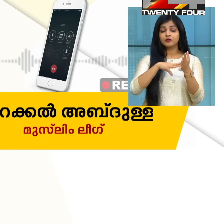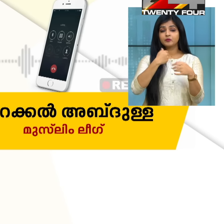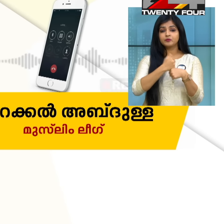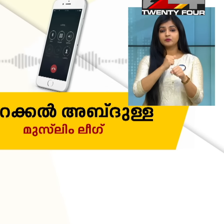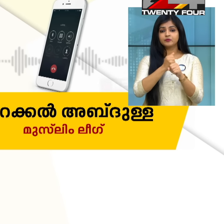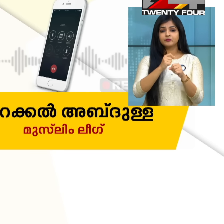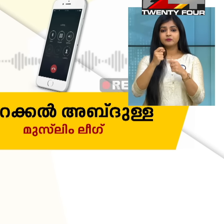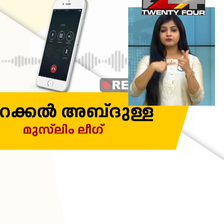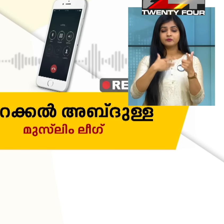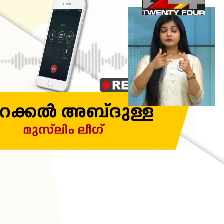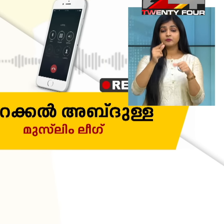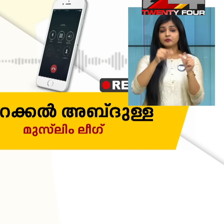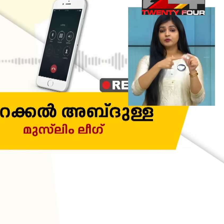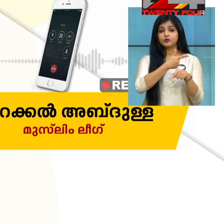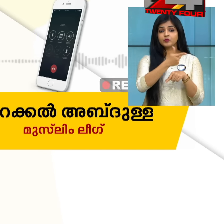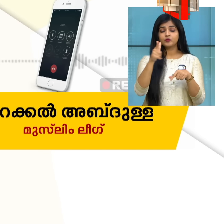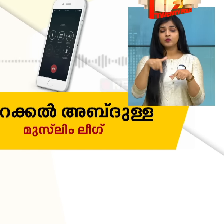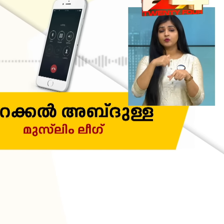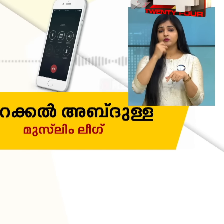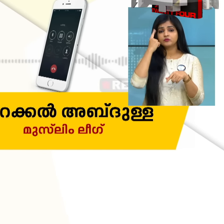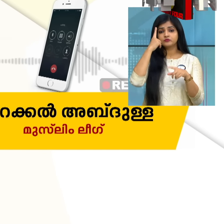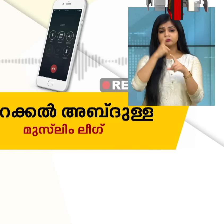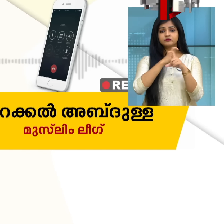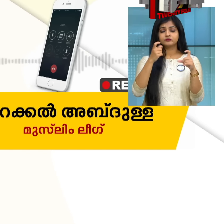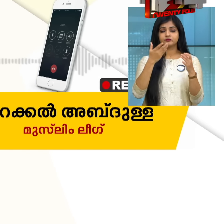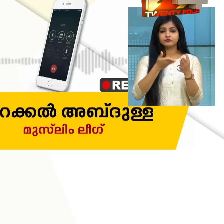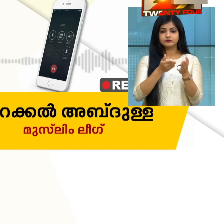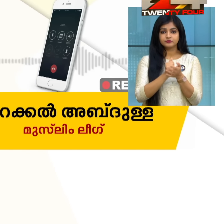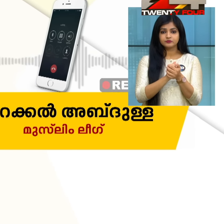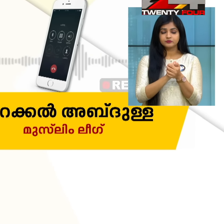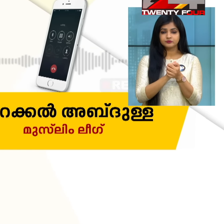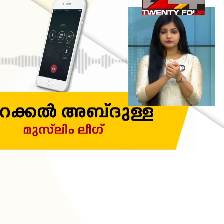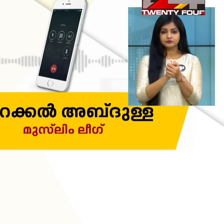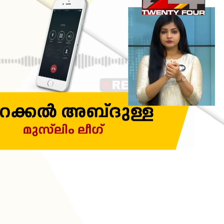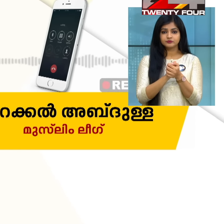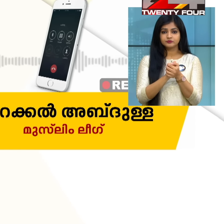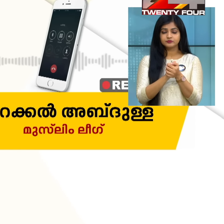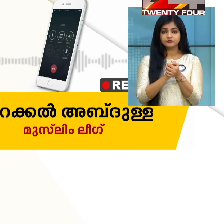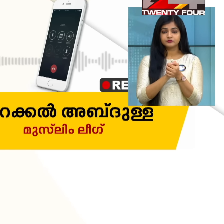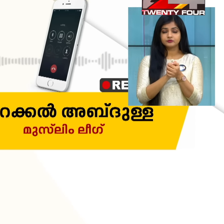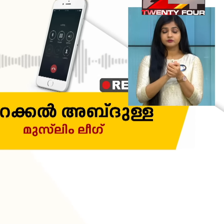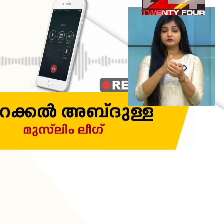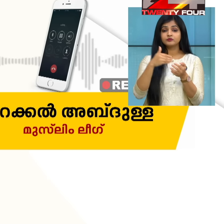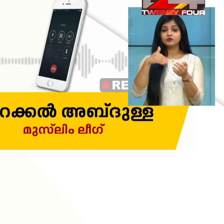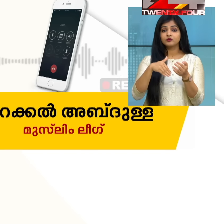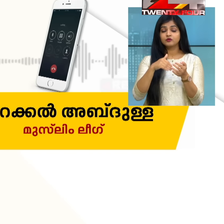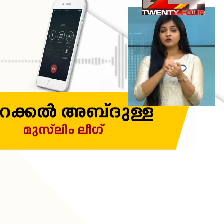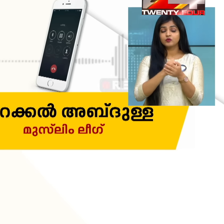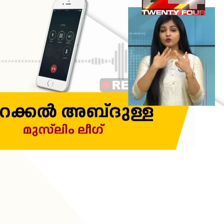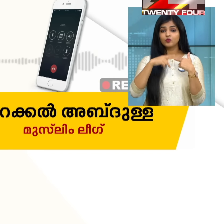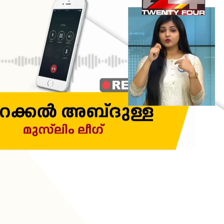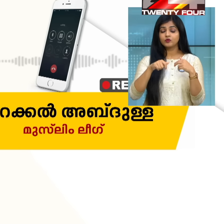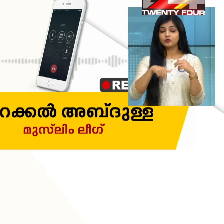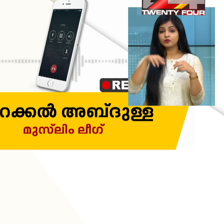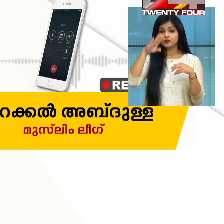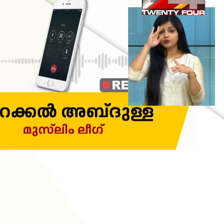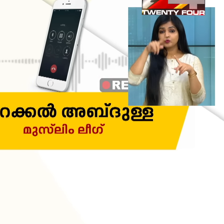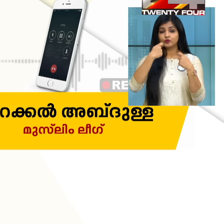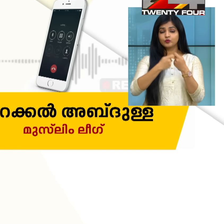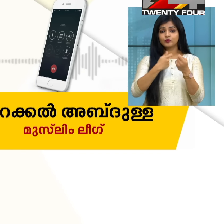കൊണ്ടുവന്നതാണ് എന്ന് ജനങ്ങൾക്ക് പകൽ വെളിച്ചം പോലെ ബോധ്യപ്പെടുന്ന ഒരു സാഹചര്യമാണ് ഇപ്പോ ഈ കോടതിയിൽ പോലീസ്